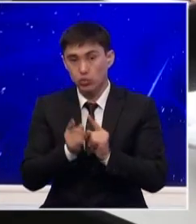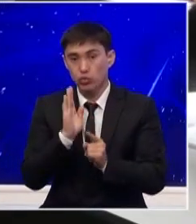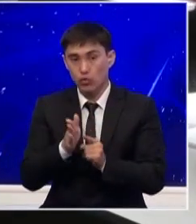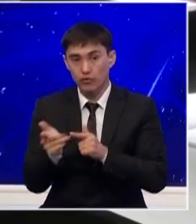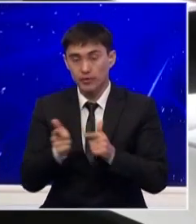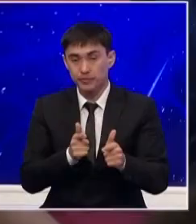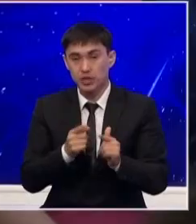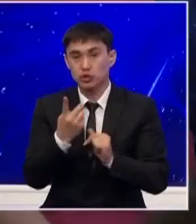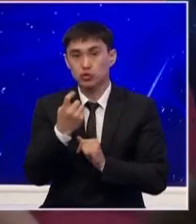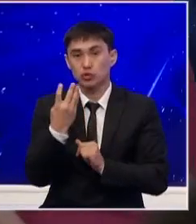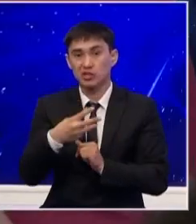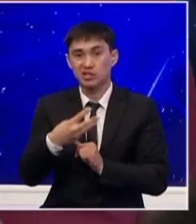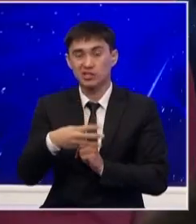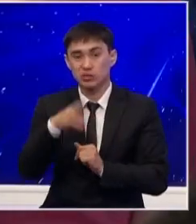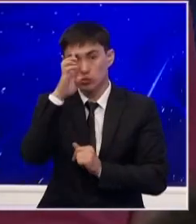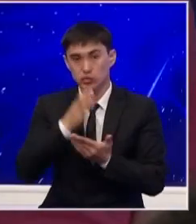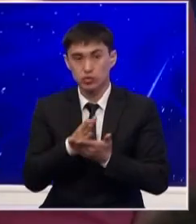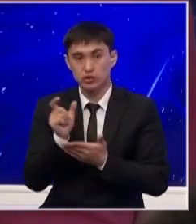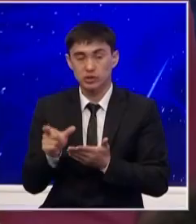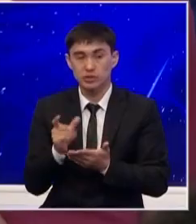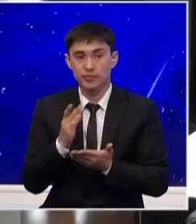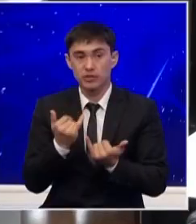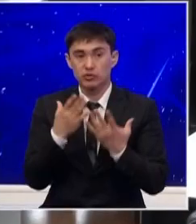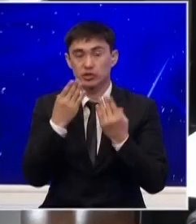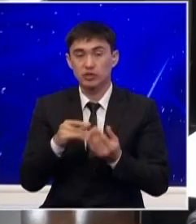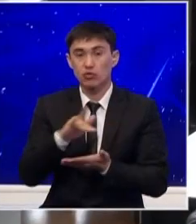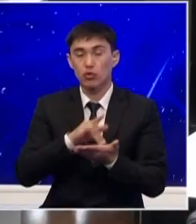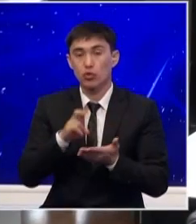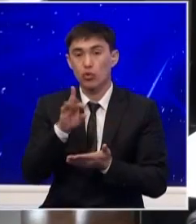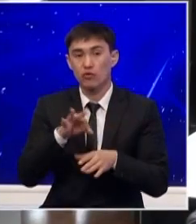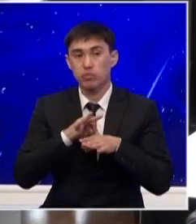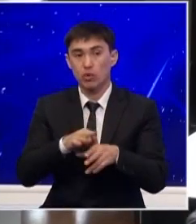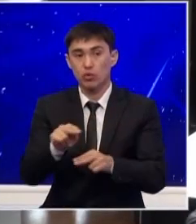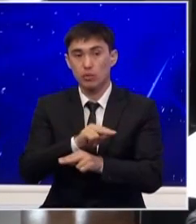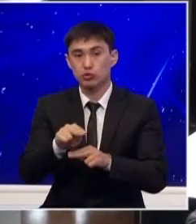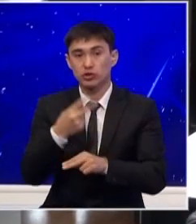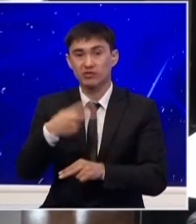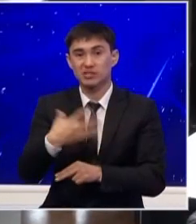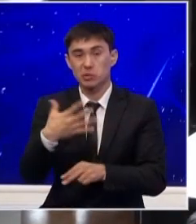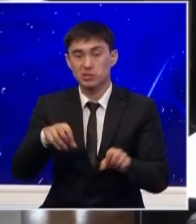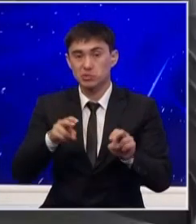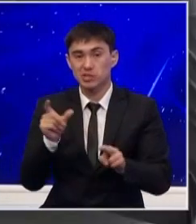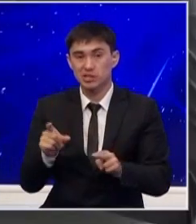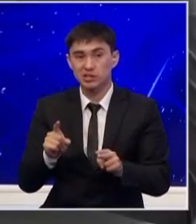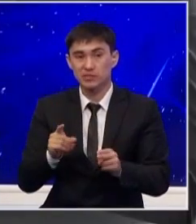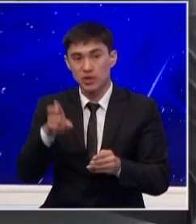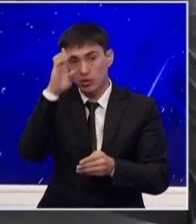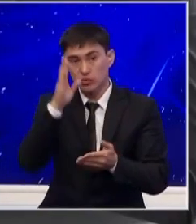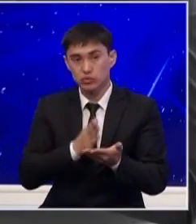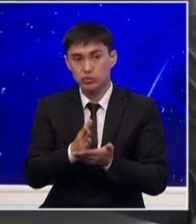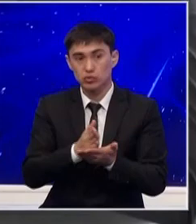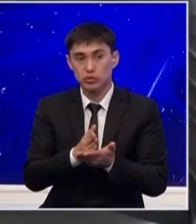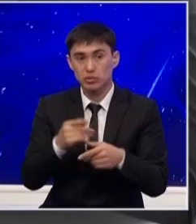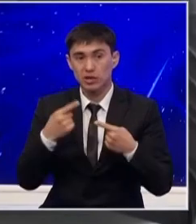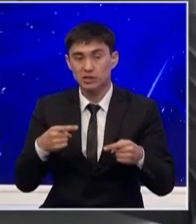– почти 130 госслужащих. На сегодняшний день в городе Кунаев проходит обучение 25 специалистов сферы государственной